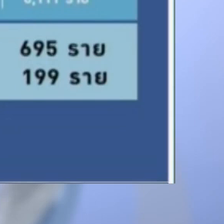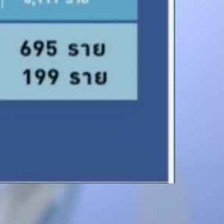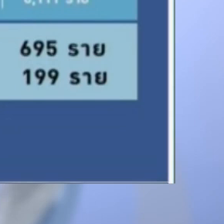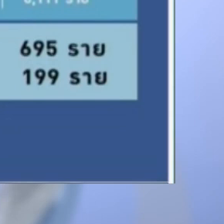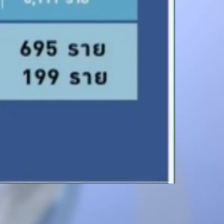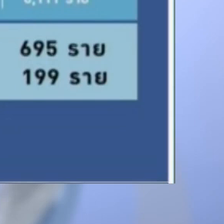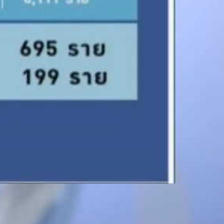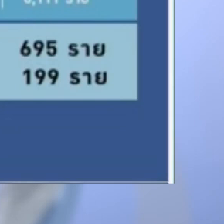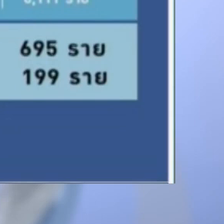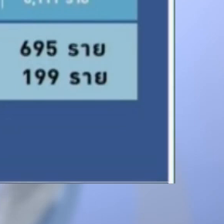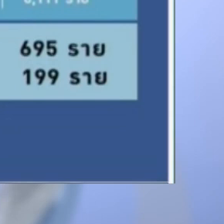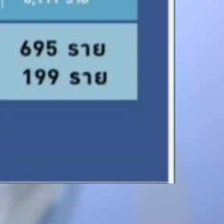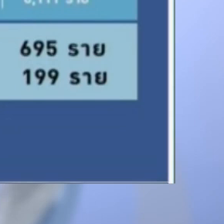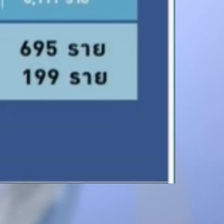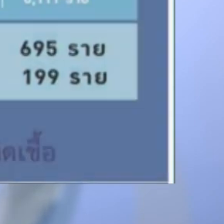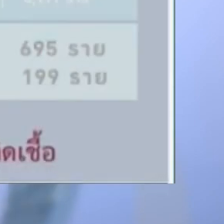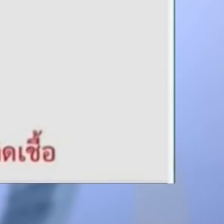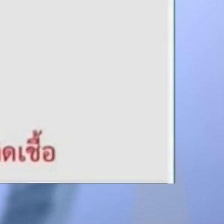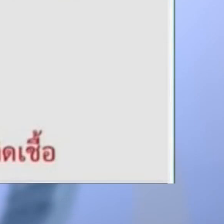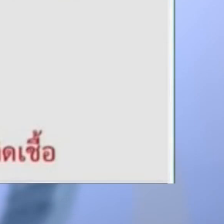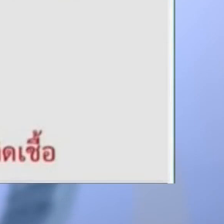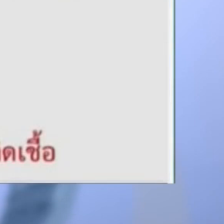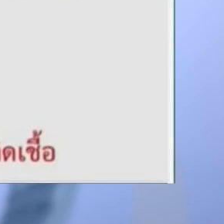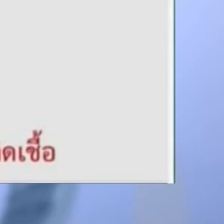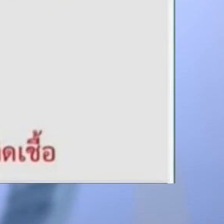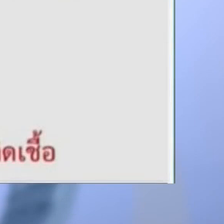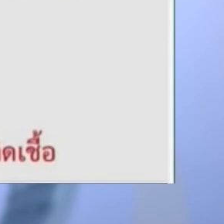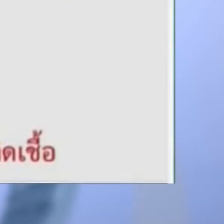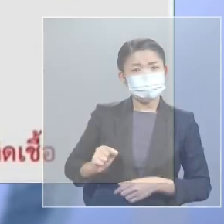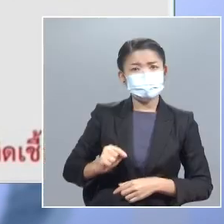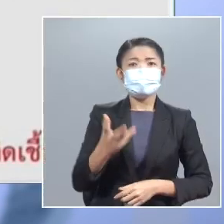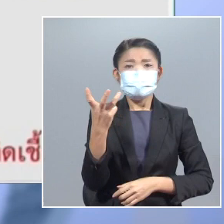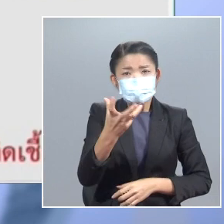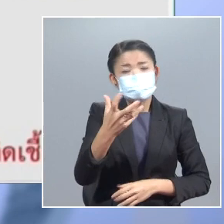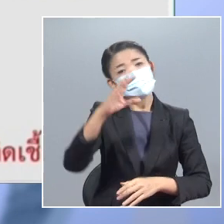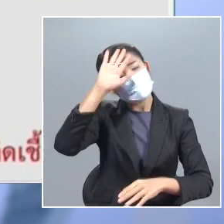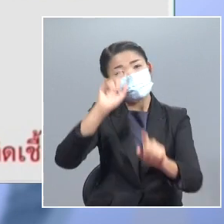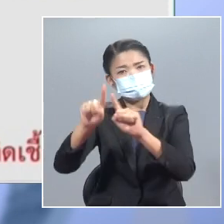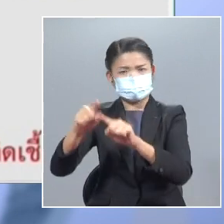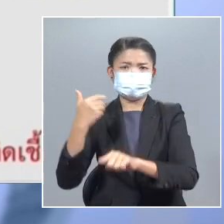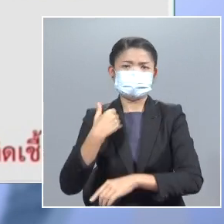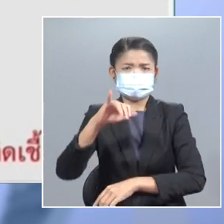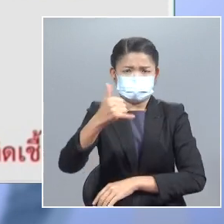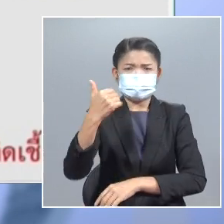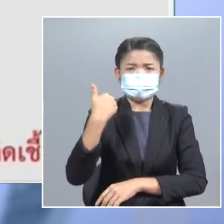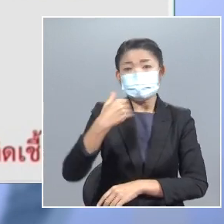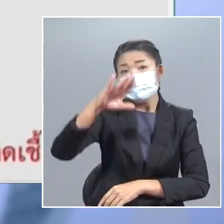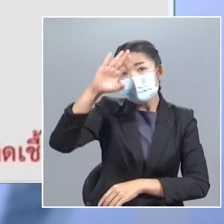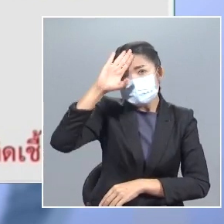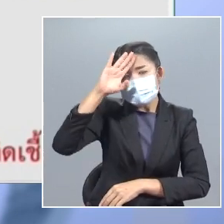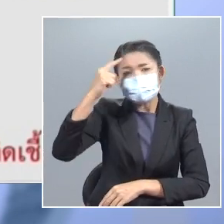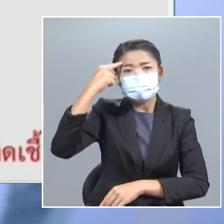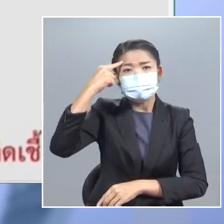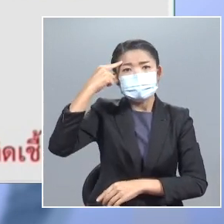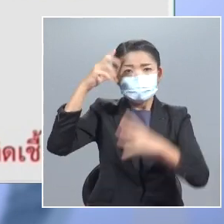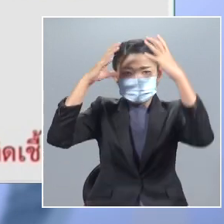มันในเลือดสูงปอดเรื้อรังหอบหืดไตเรื้อรังไทรอยด์เป็นพิษโรคอ้วนนะคะแล้วก็มีบางรายเป็นโรคอัลไซเมอร์ส